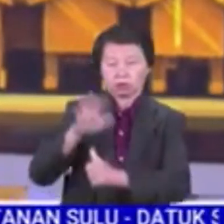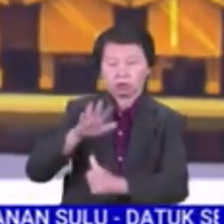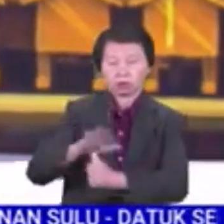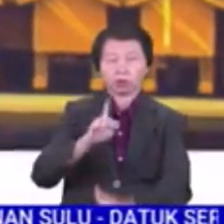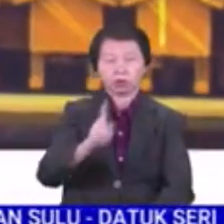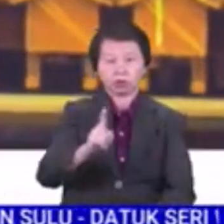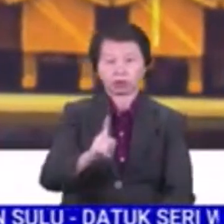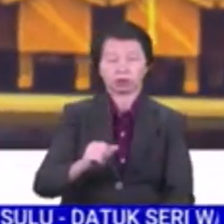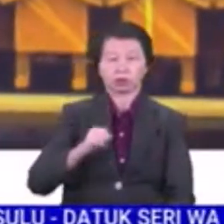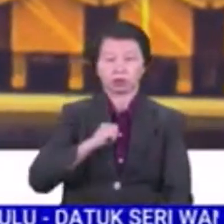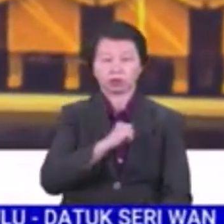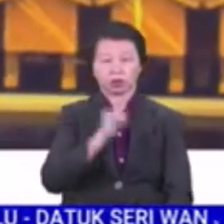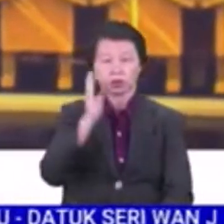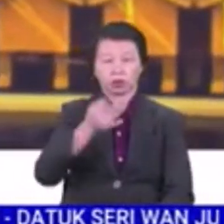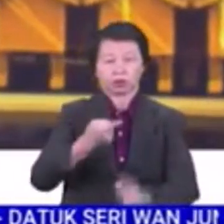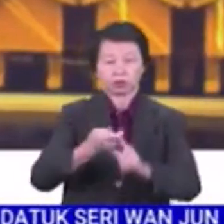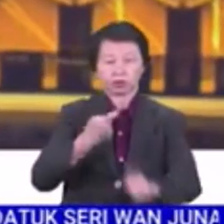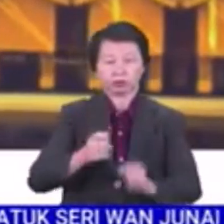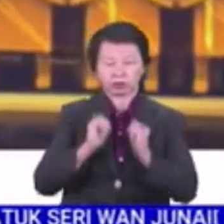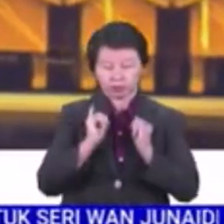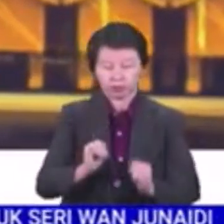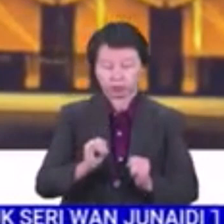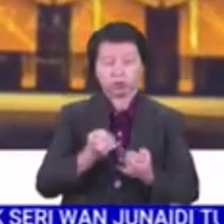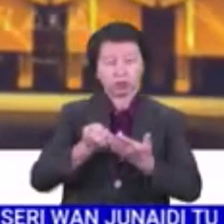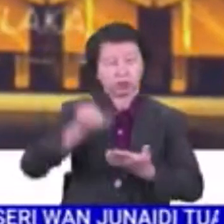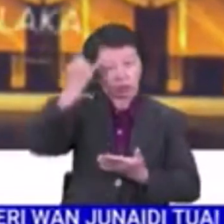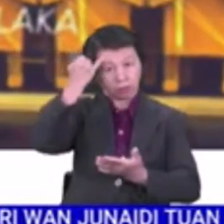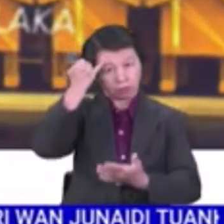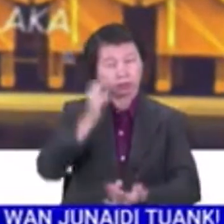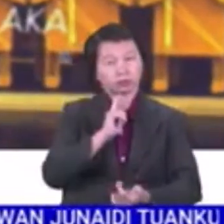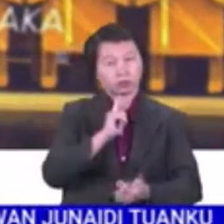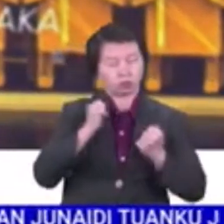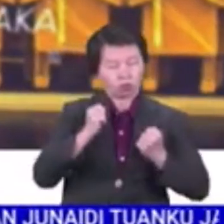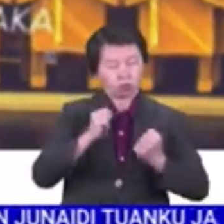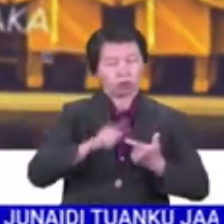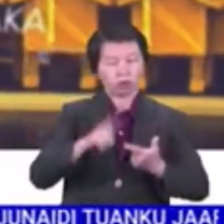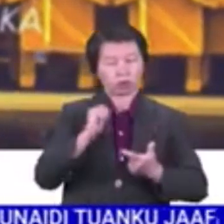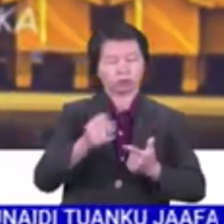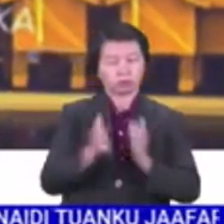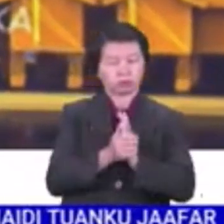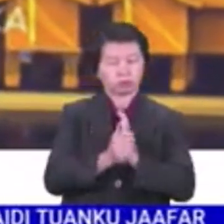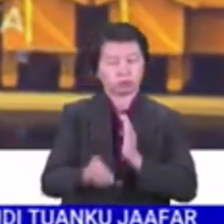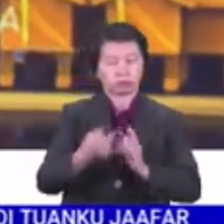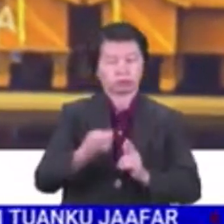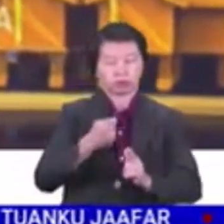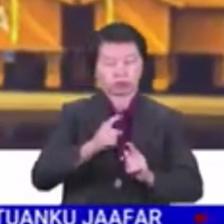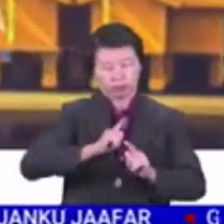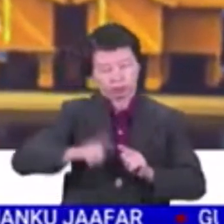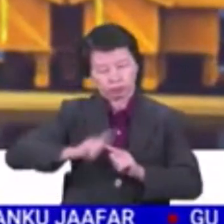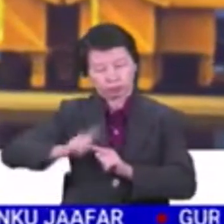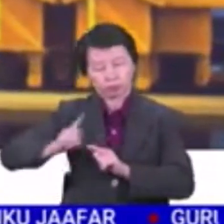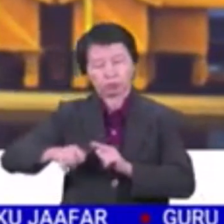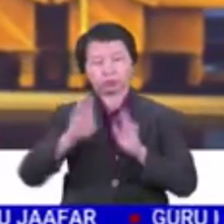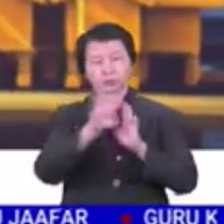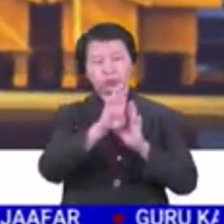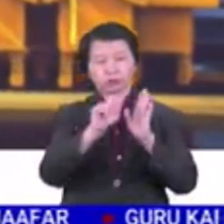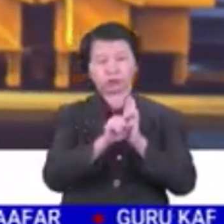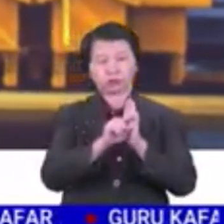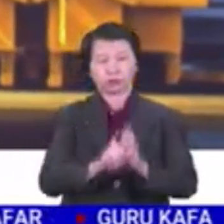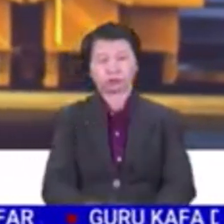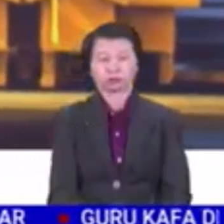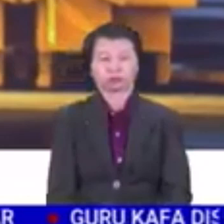Islam. Anggotanya bakal terdiri daripada individu berilmu agama yang berkemahiran daripada pelbagai latar